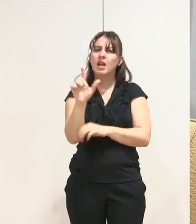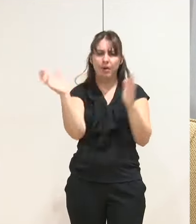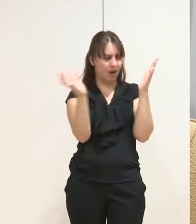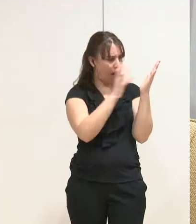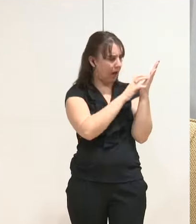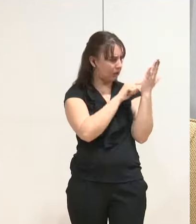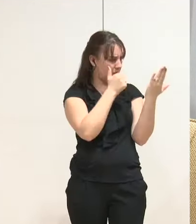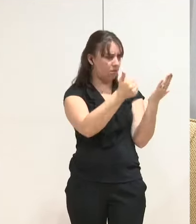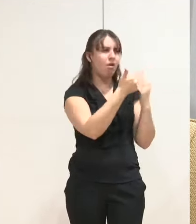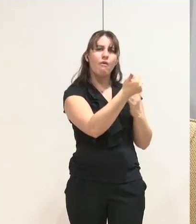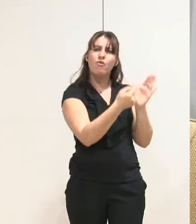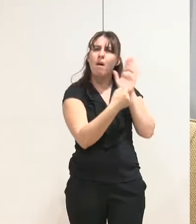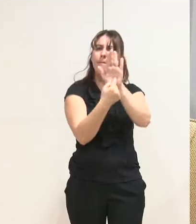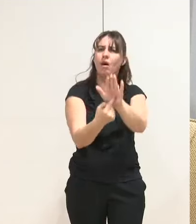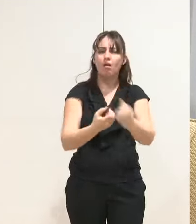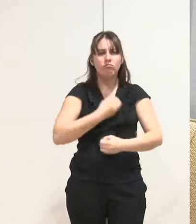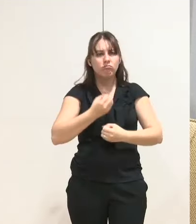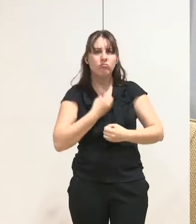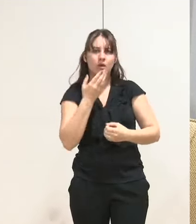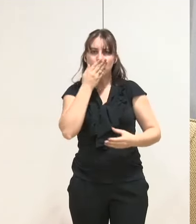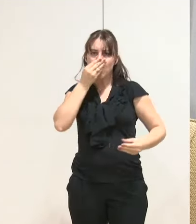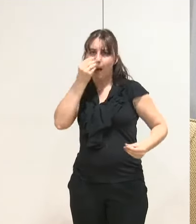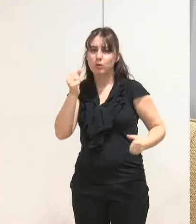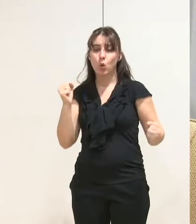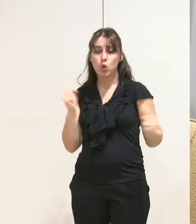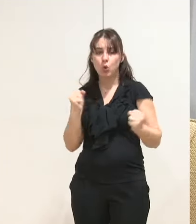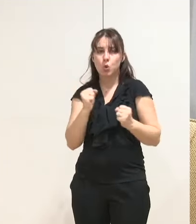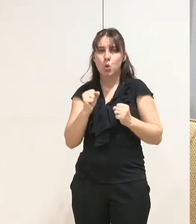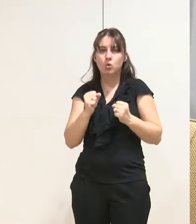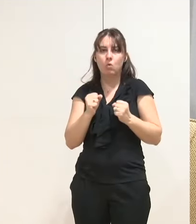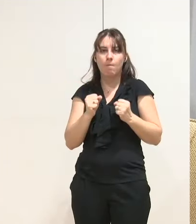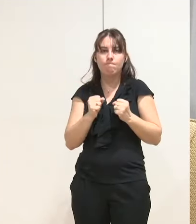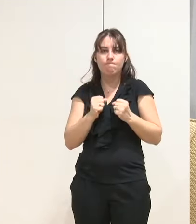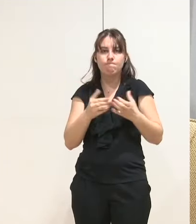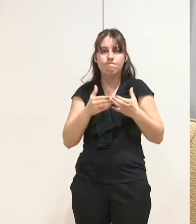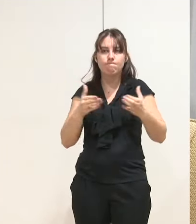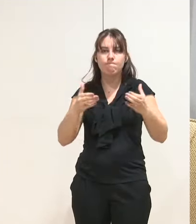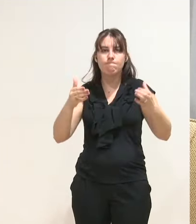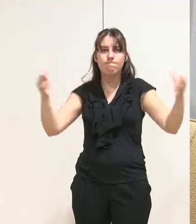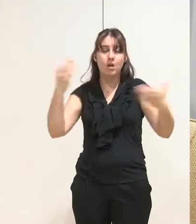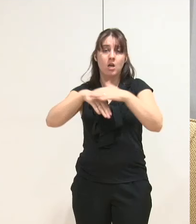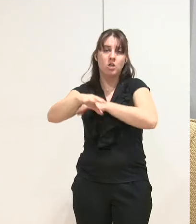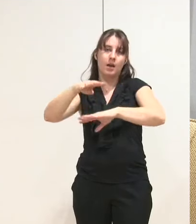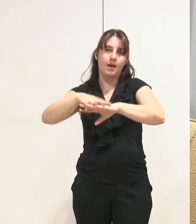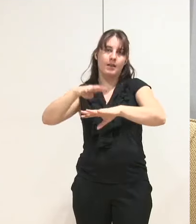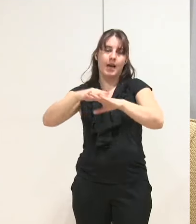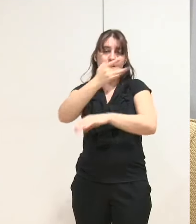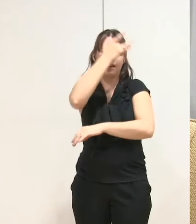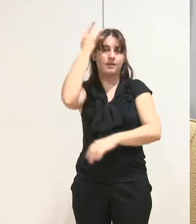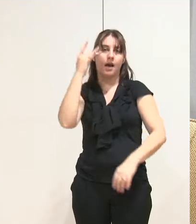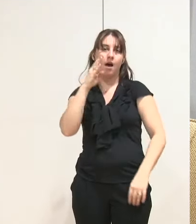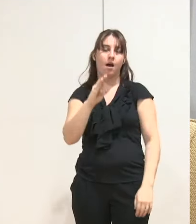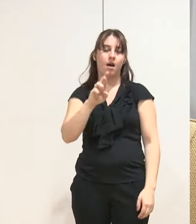vous parliez de d'un ent de monter en tension actuelle notamment au niveau du quartier du quartier